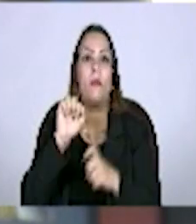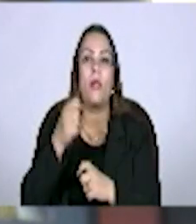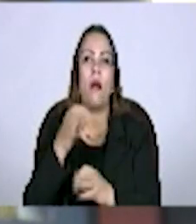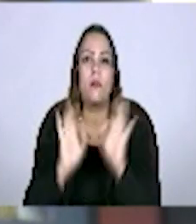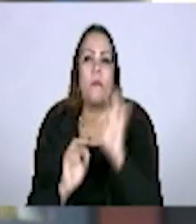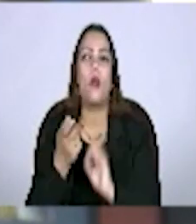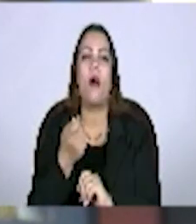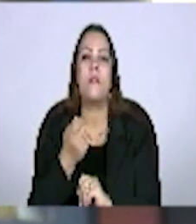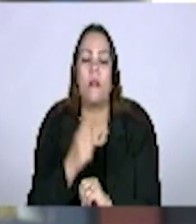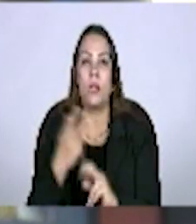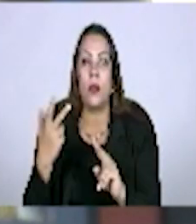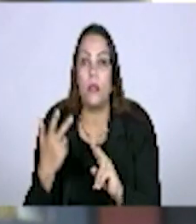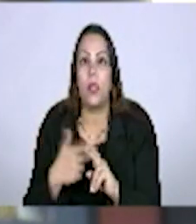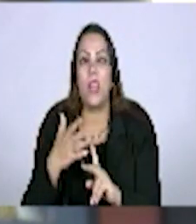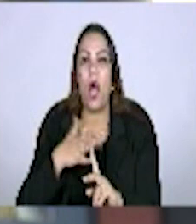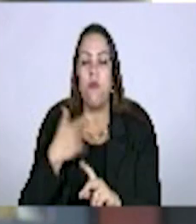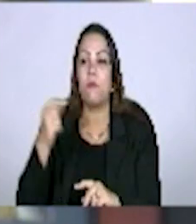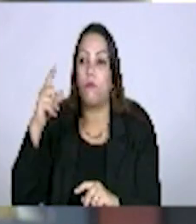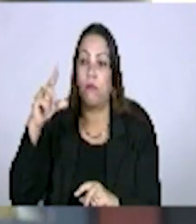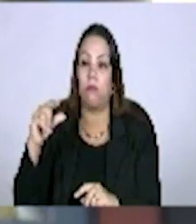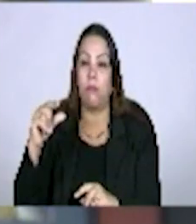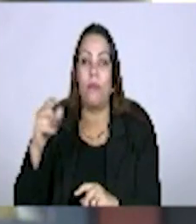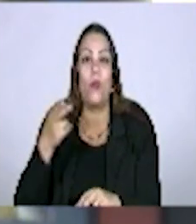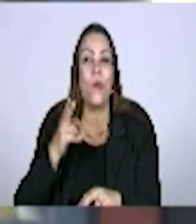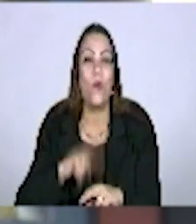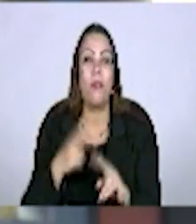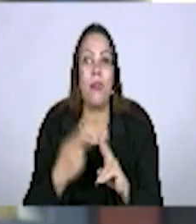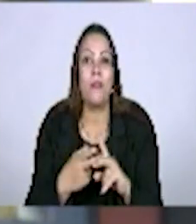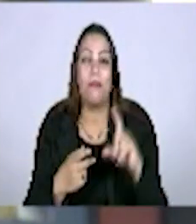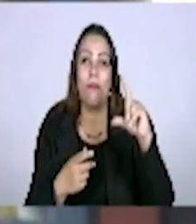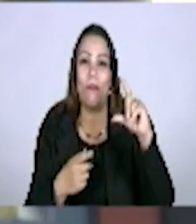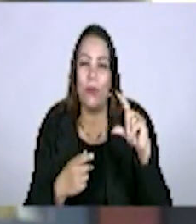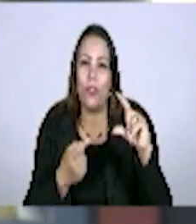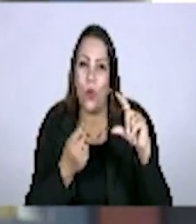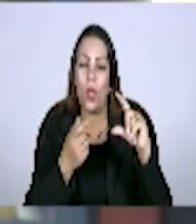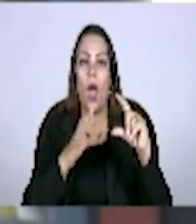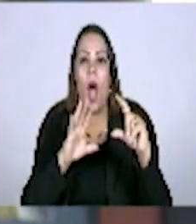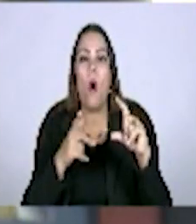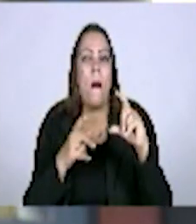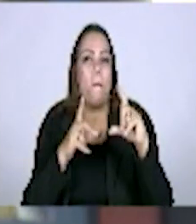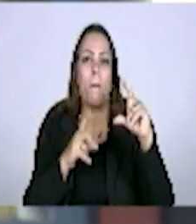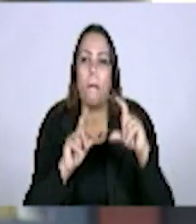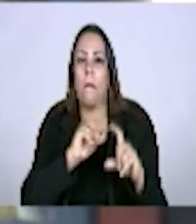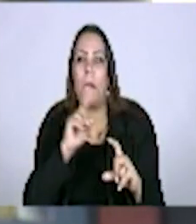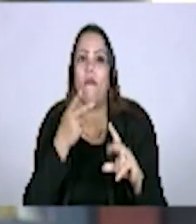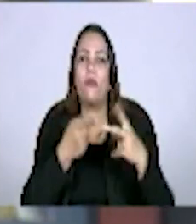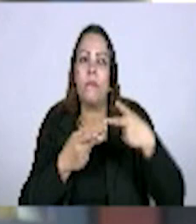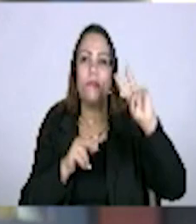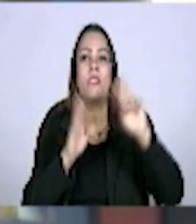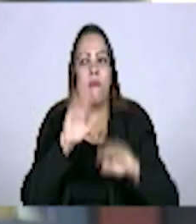اللي الناس بتطالب بانخفاضها والاسعار اما بتنخ يسيرا او لا تنخفض وبعض الاسعار